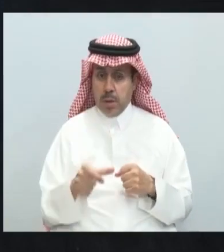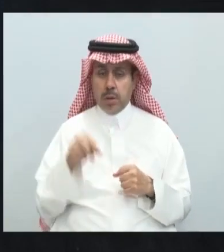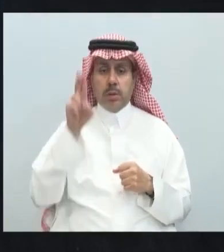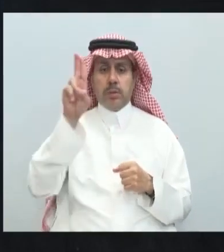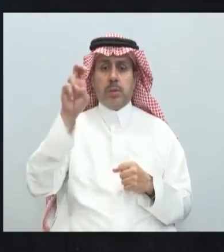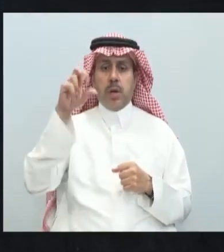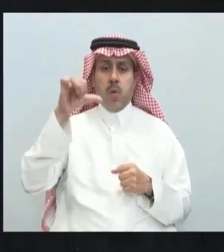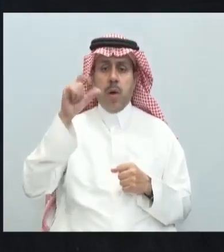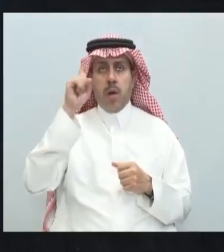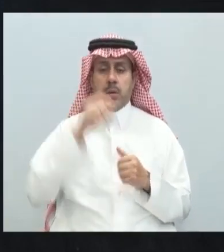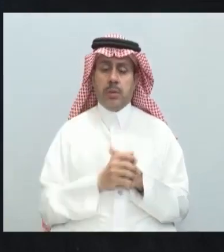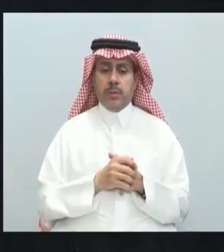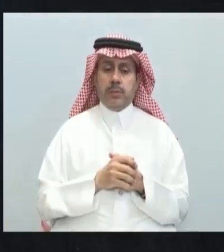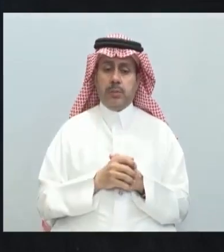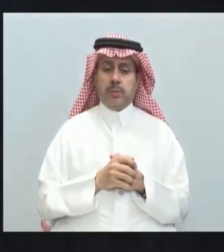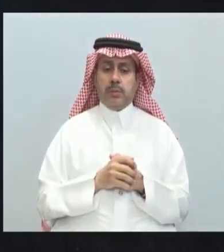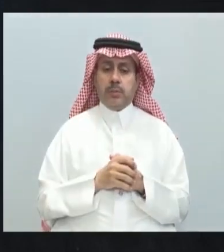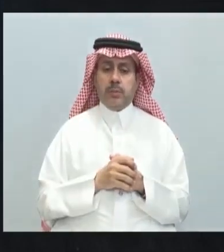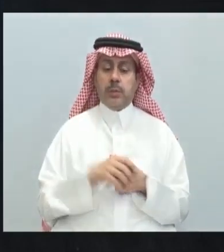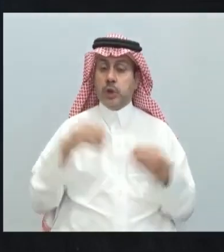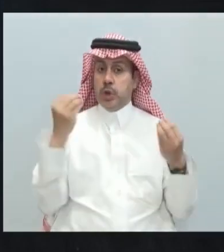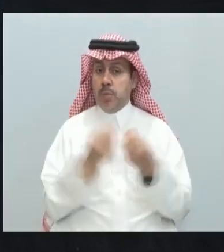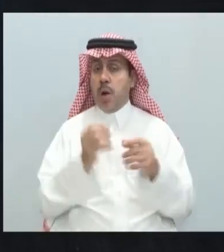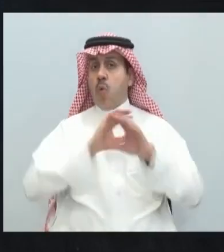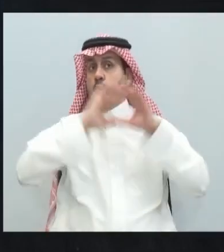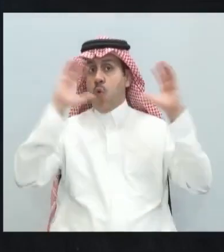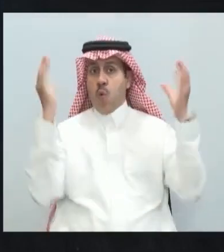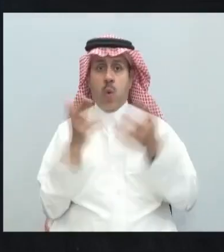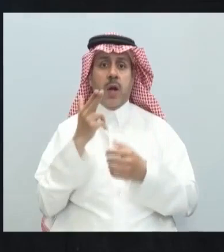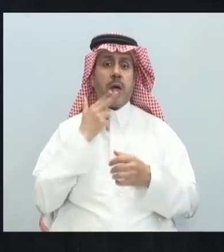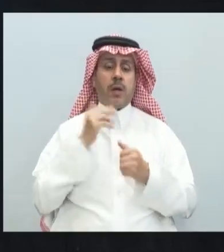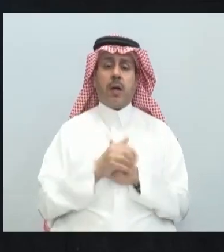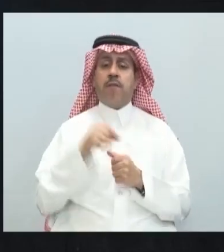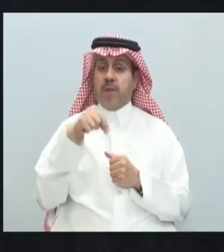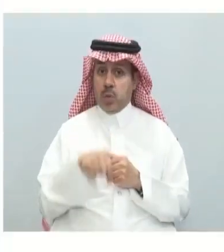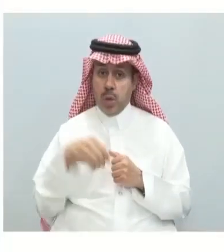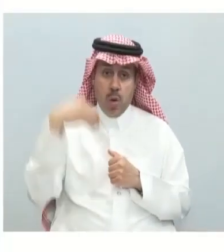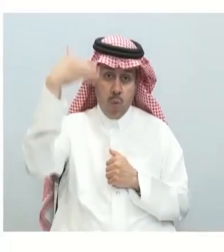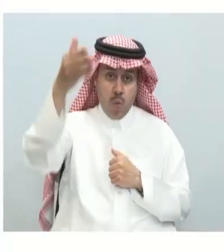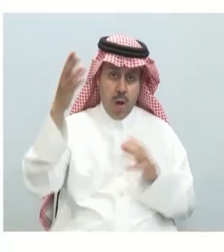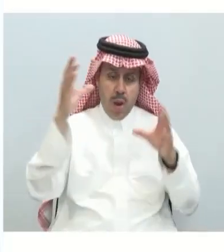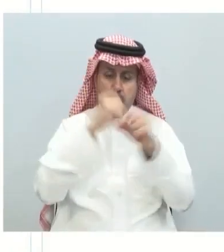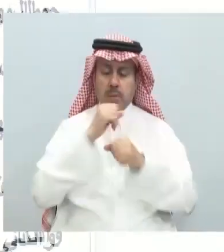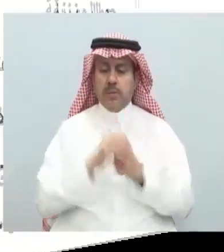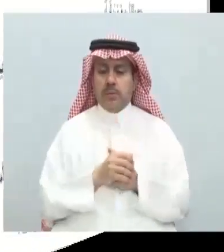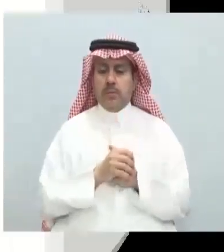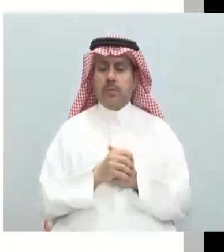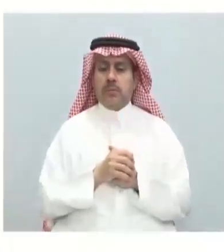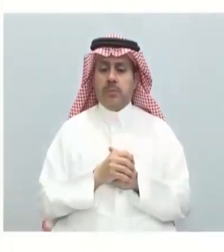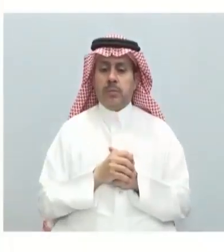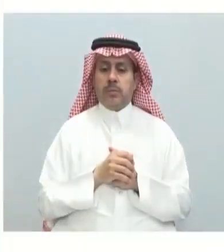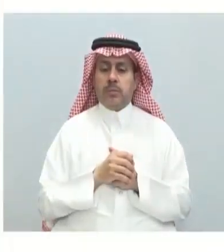وتعالى فالتقوى شك انها جماع كل خير في الدنيا والاخره ايها الطلاب والطالبات نستكمل